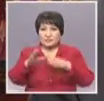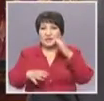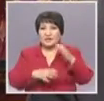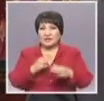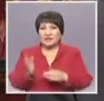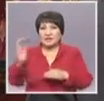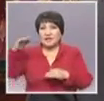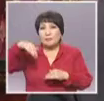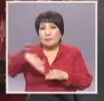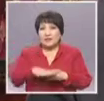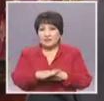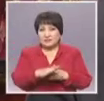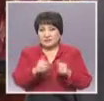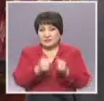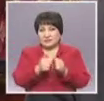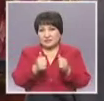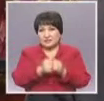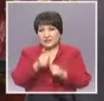жанында